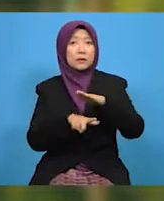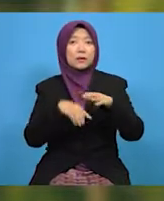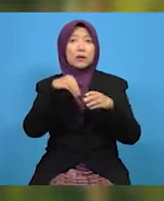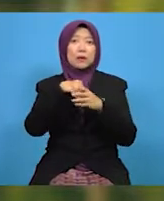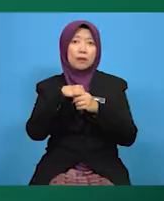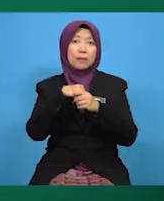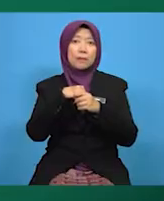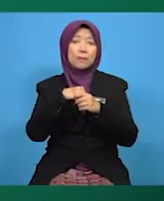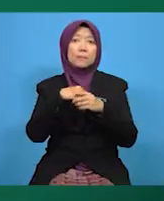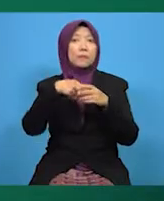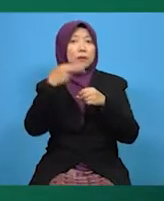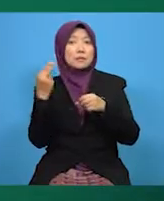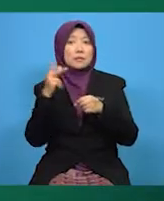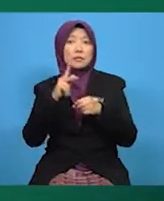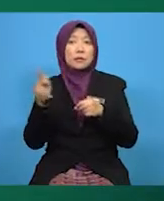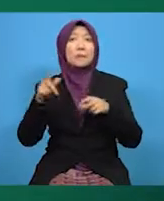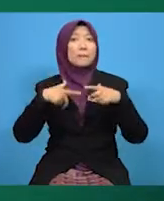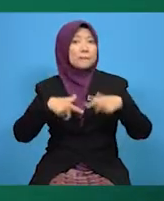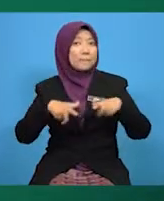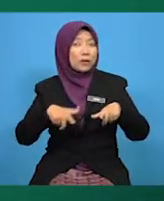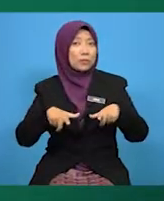dalam menghasilkan perabot kayu ini?